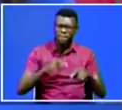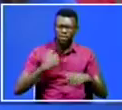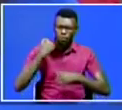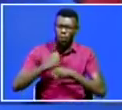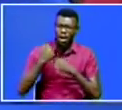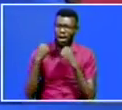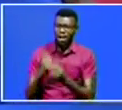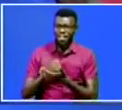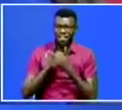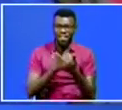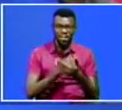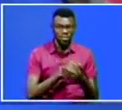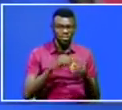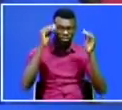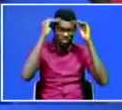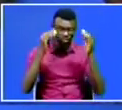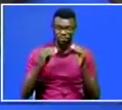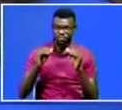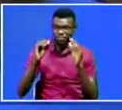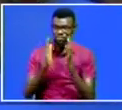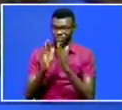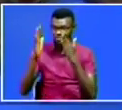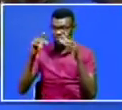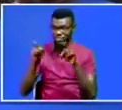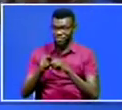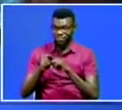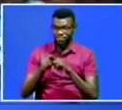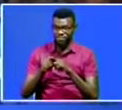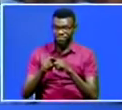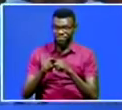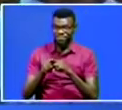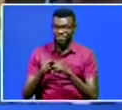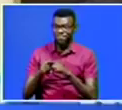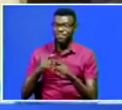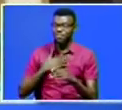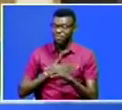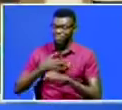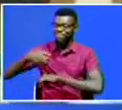hajajizatiti katika kutoa alama nzuri. Mwalimu, kongole. Tujuze.